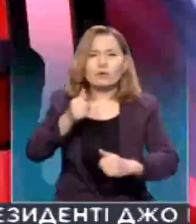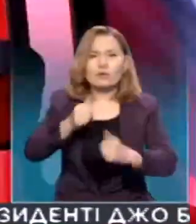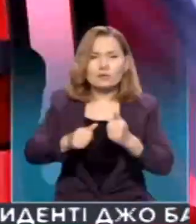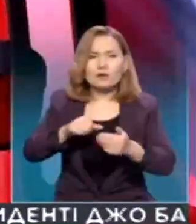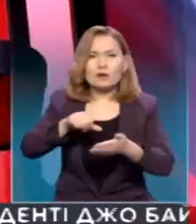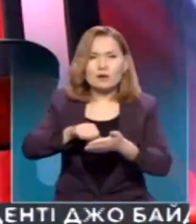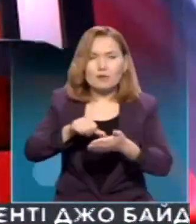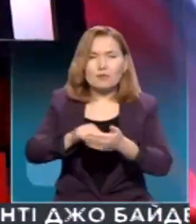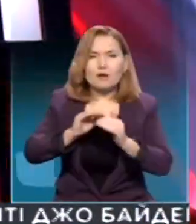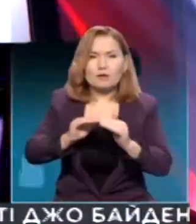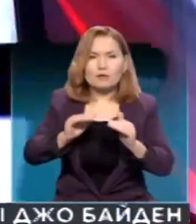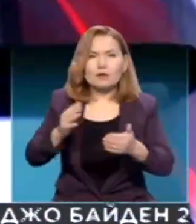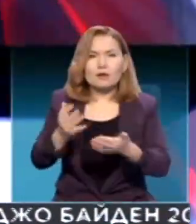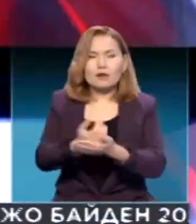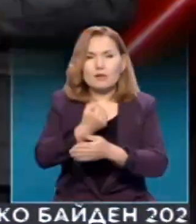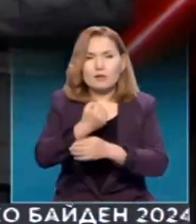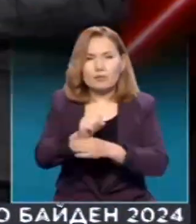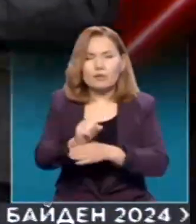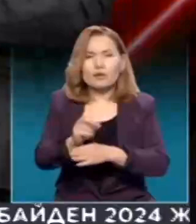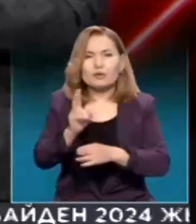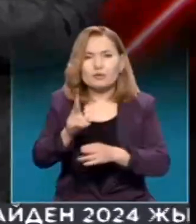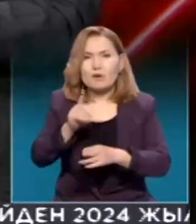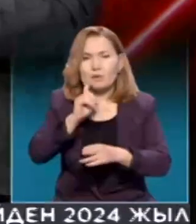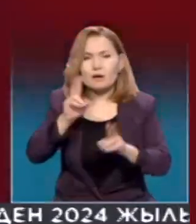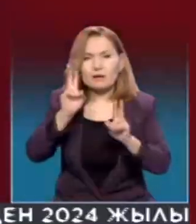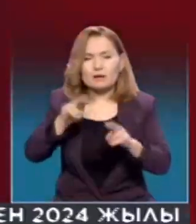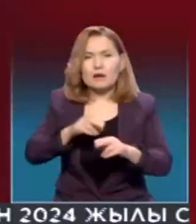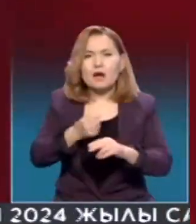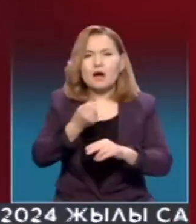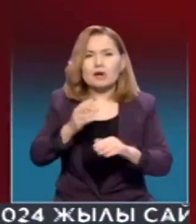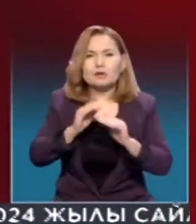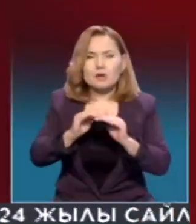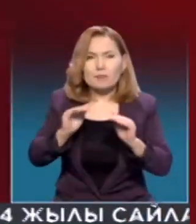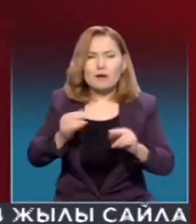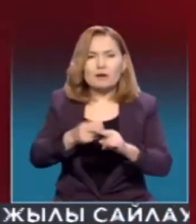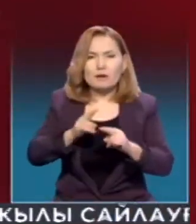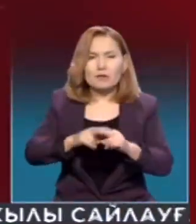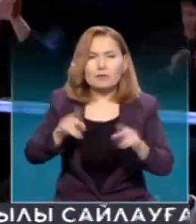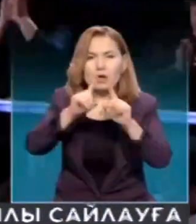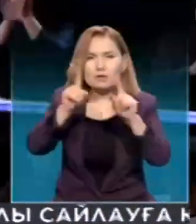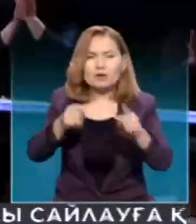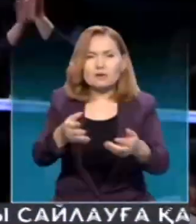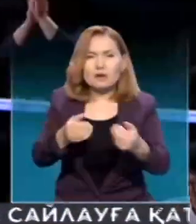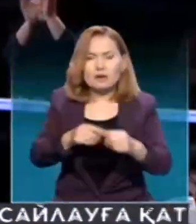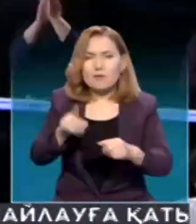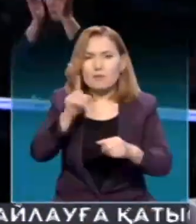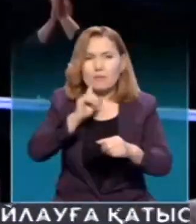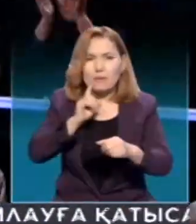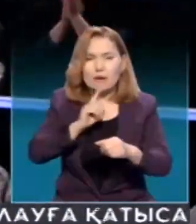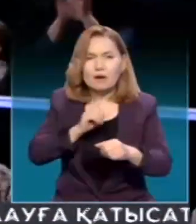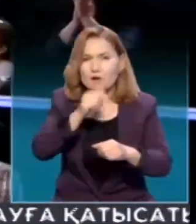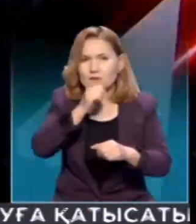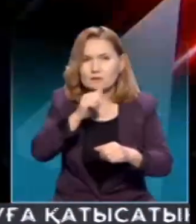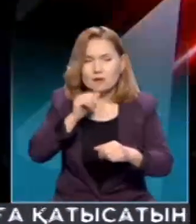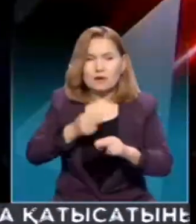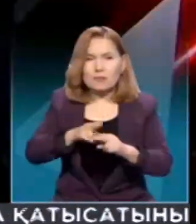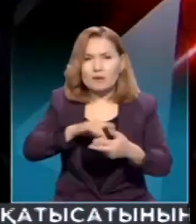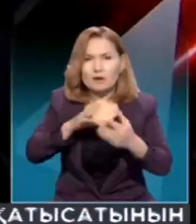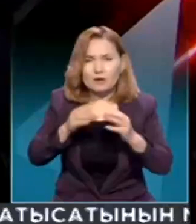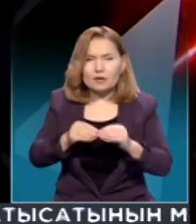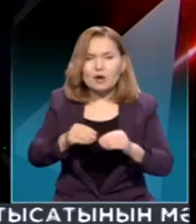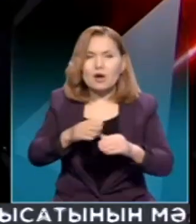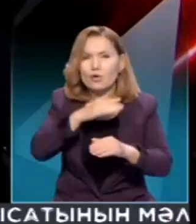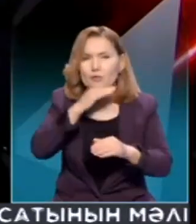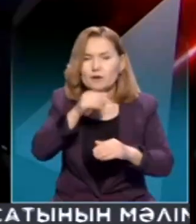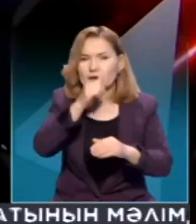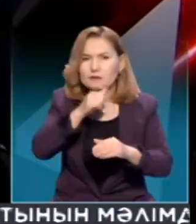белгілі, бірақ жоба жетекшілері оны құпия ұстап отыр. Талап бойынша қанша бала көрмей тыңдау кезеңіне жолдама алғаны да әзірге айтылмайды. Тағы қандай ашылмаған сырлар